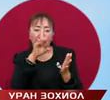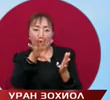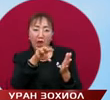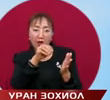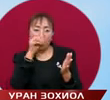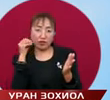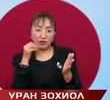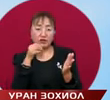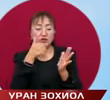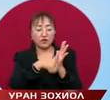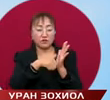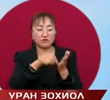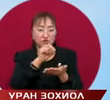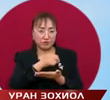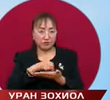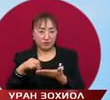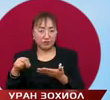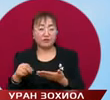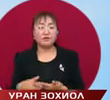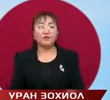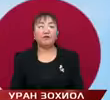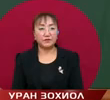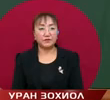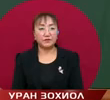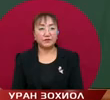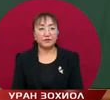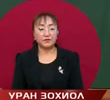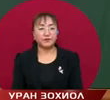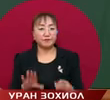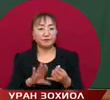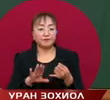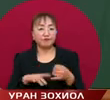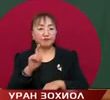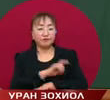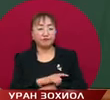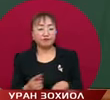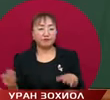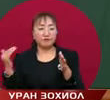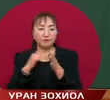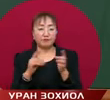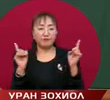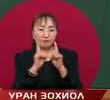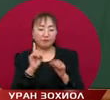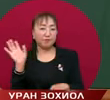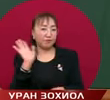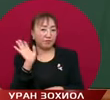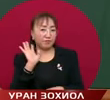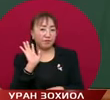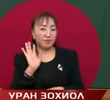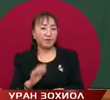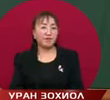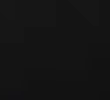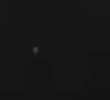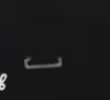Зохиолоо сайтар дахин уншина. Дараагийн хичээлээр дахин уулзлаа. Түр баяртай хүүхдүүдээ.